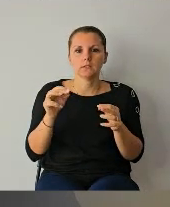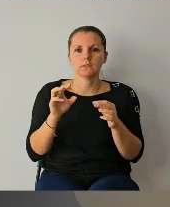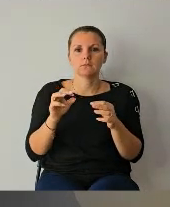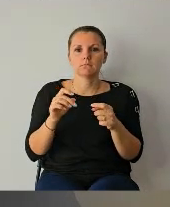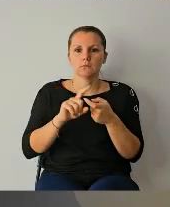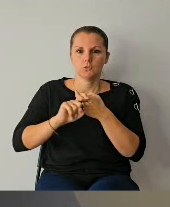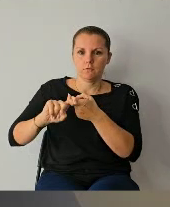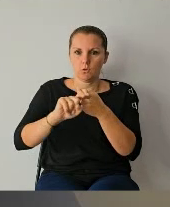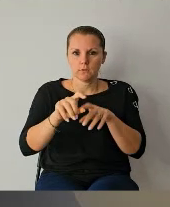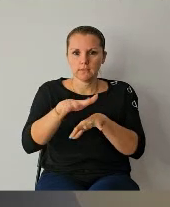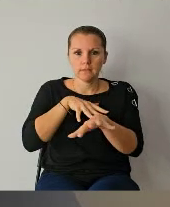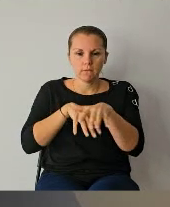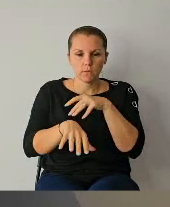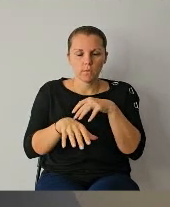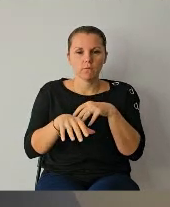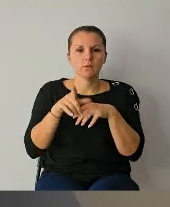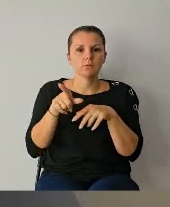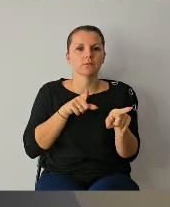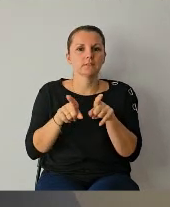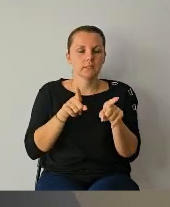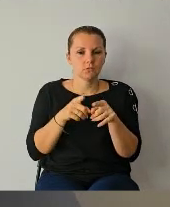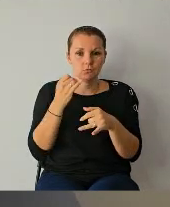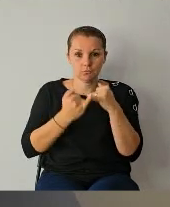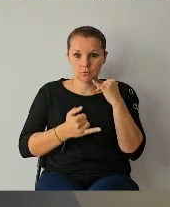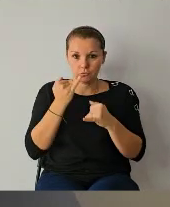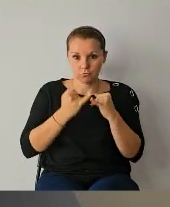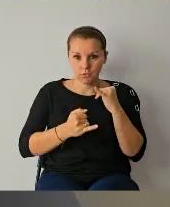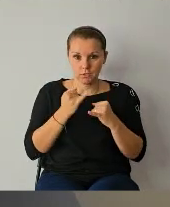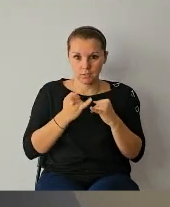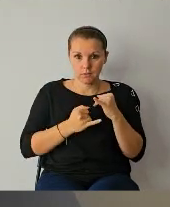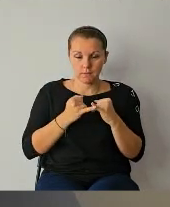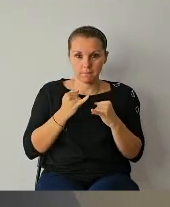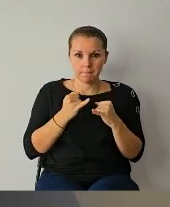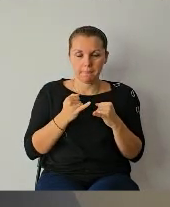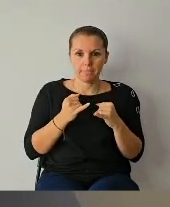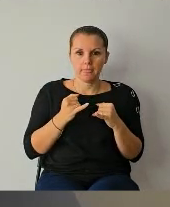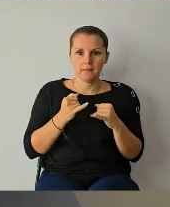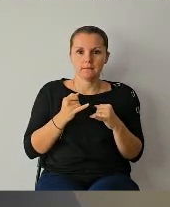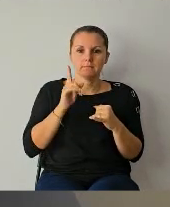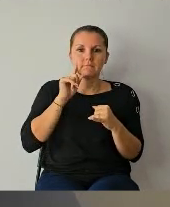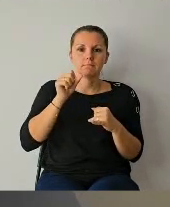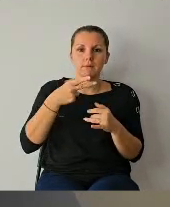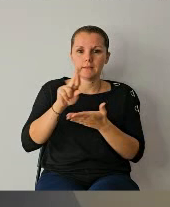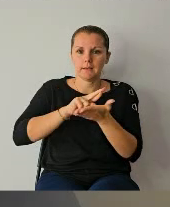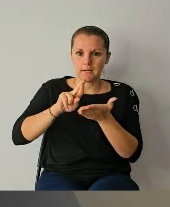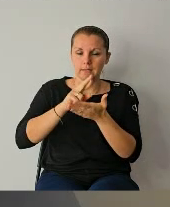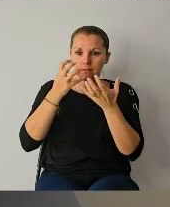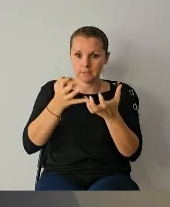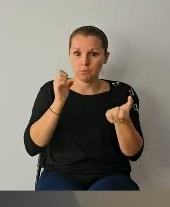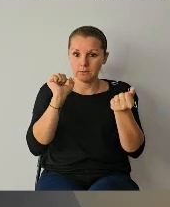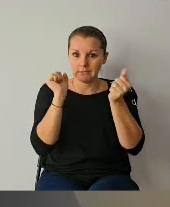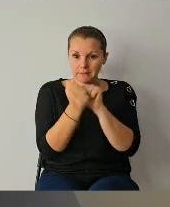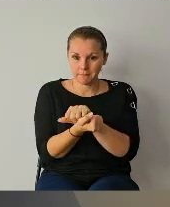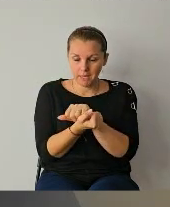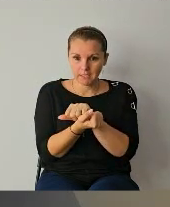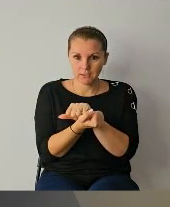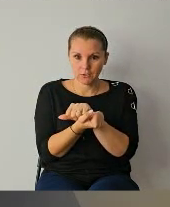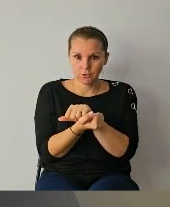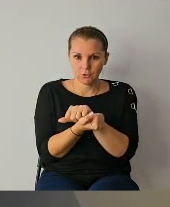tylko uzgodnienia, co to znaczy, że jeżeli tutaj to, co sugerował pan radny, chcielibyśmy zmienić te widełki,